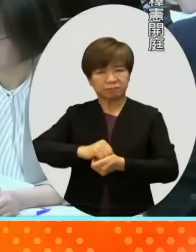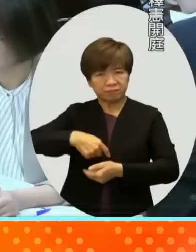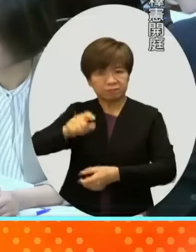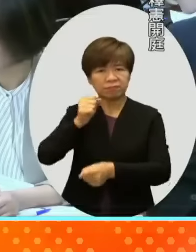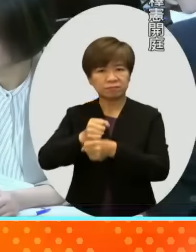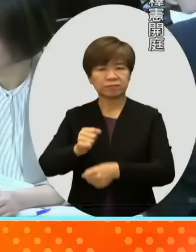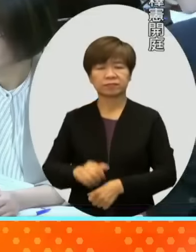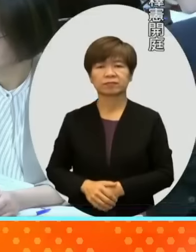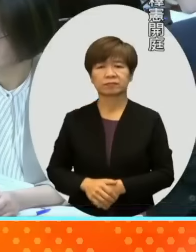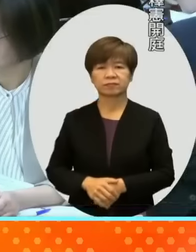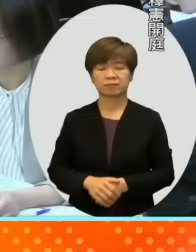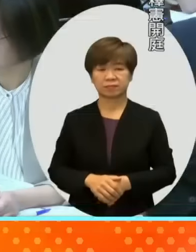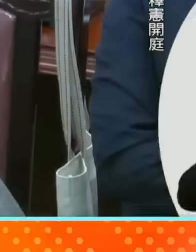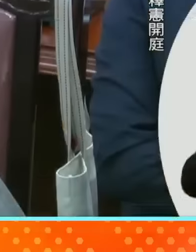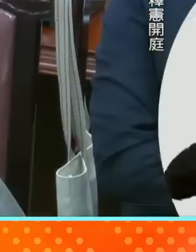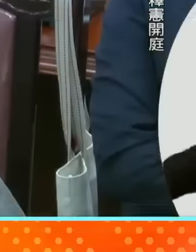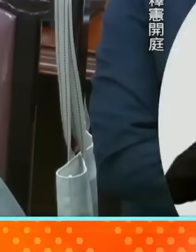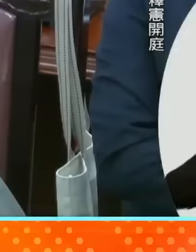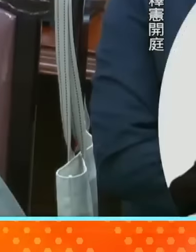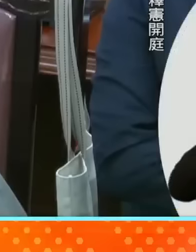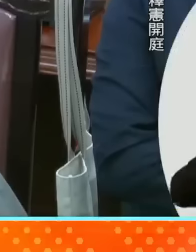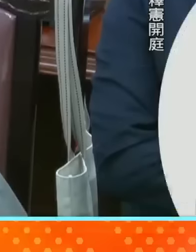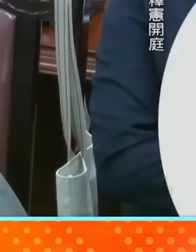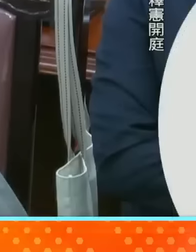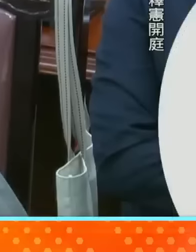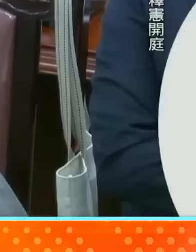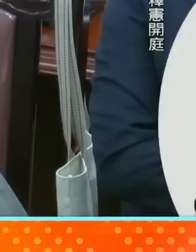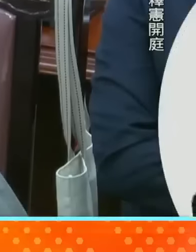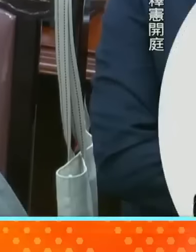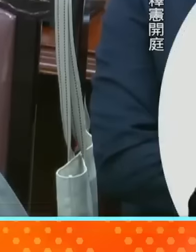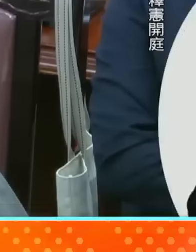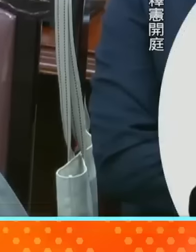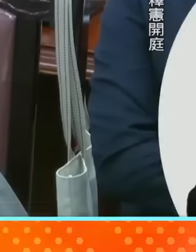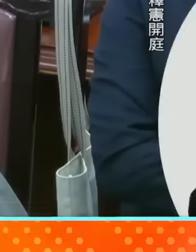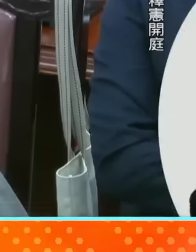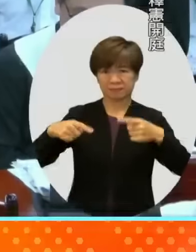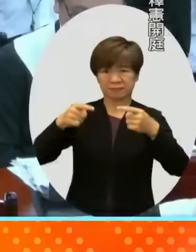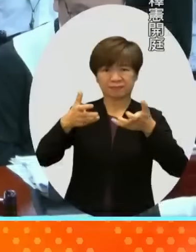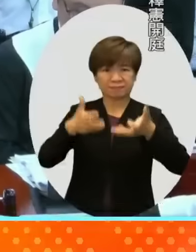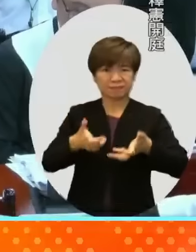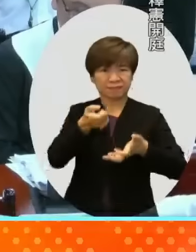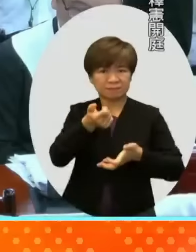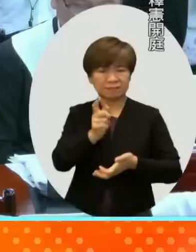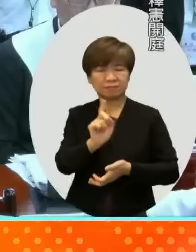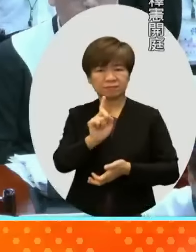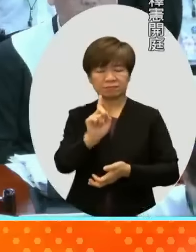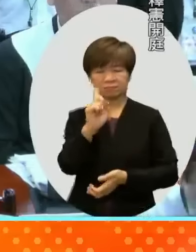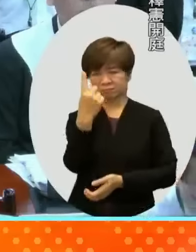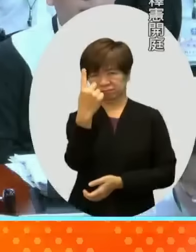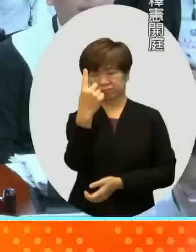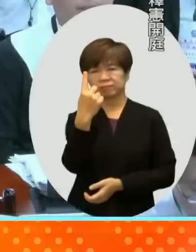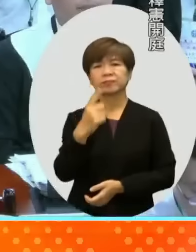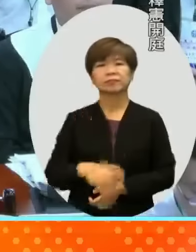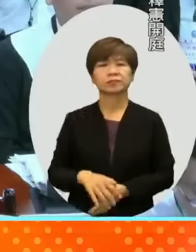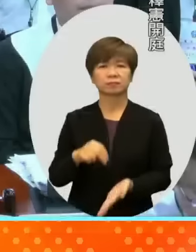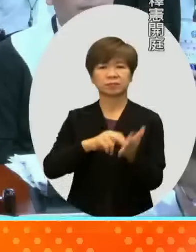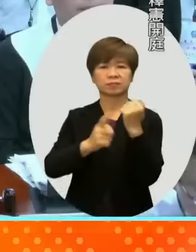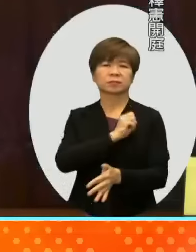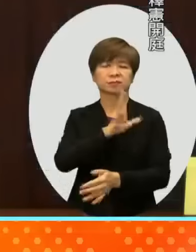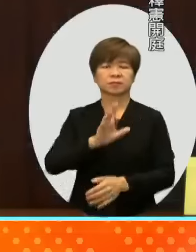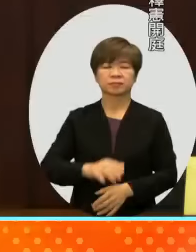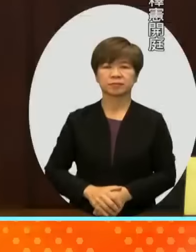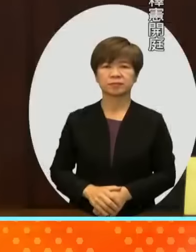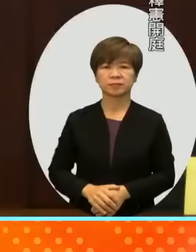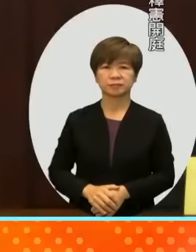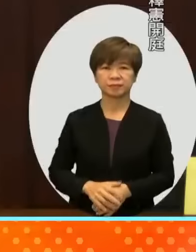啊。他们现在就摆明就是这样干啊。你没看到赖清德前两天不是还在慰问这些民进党的